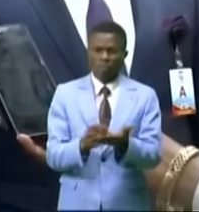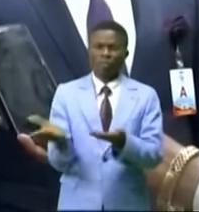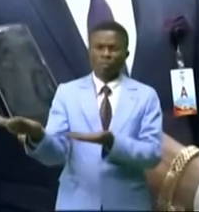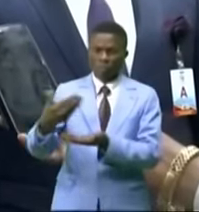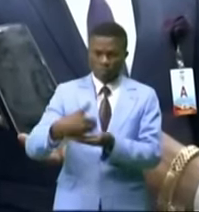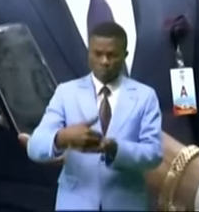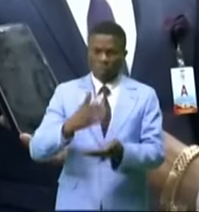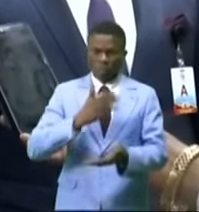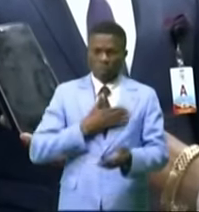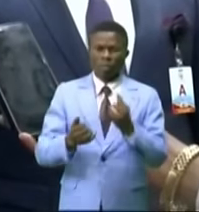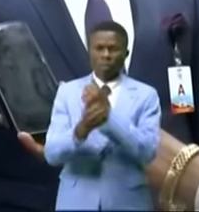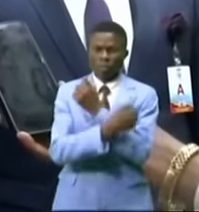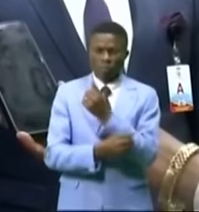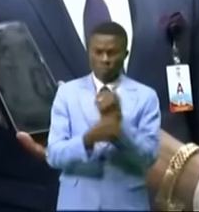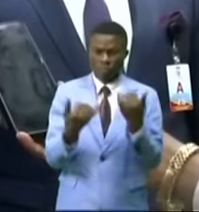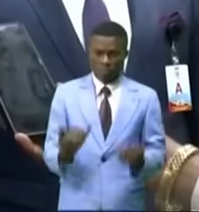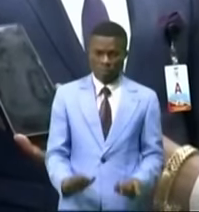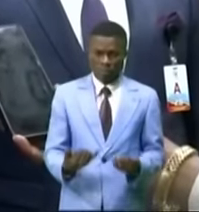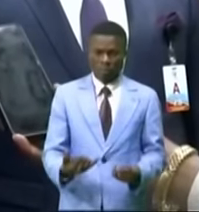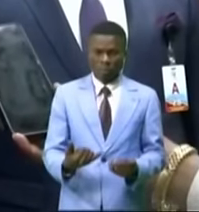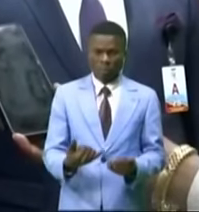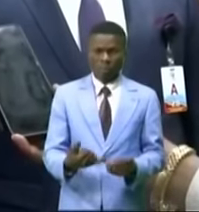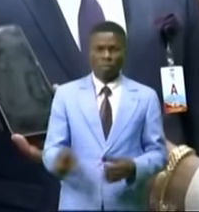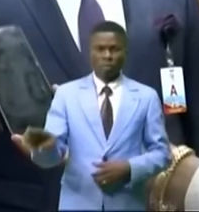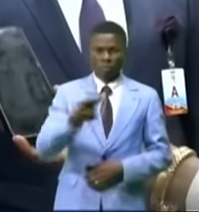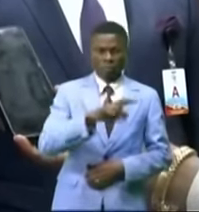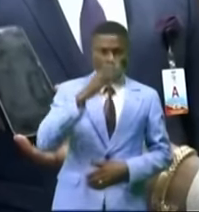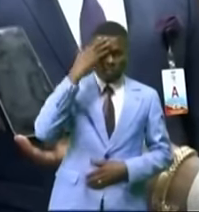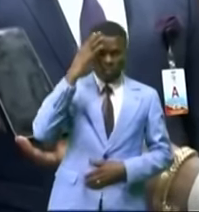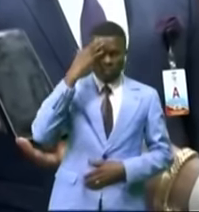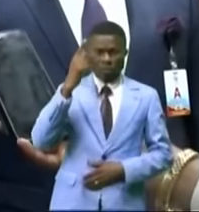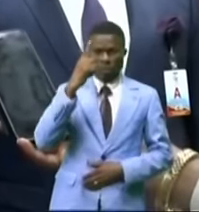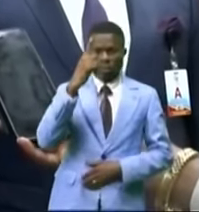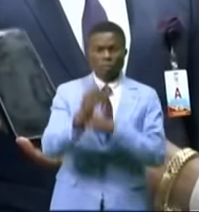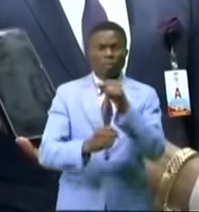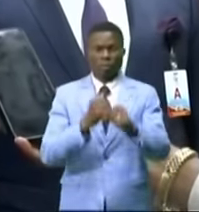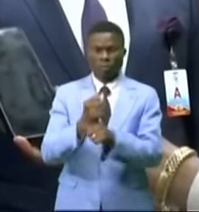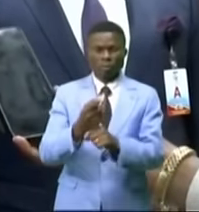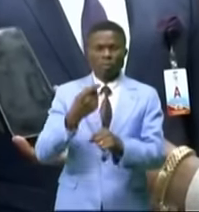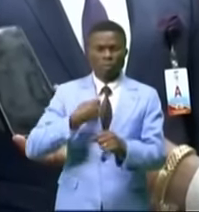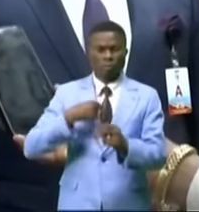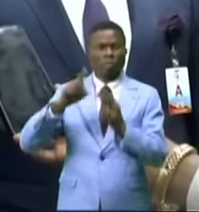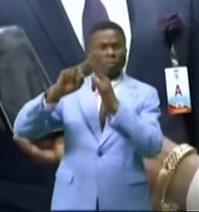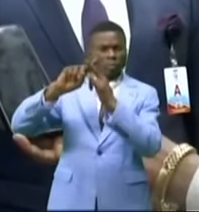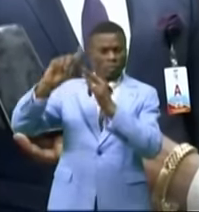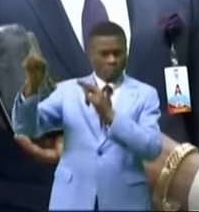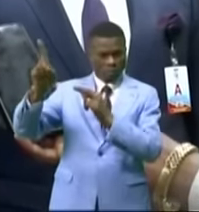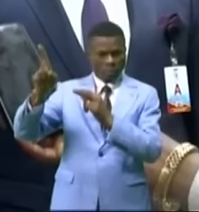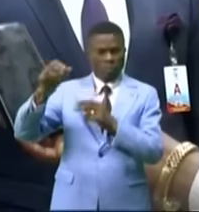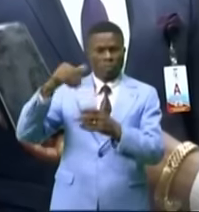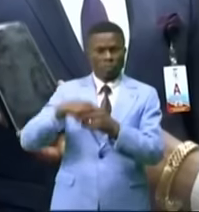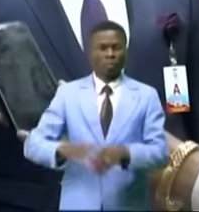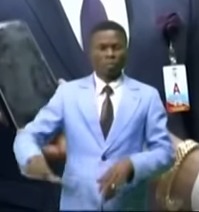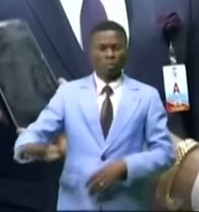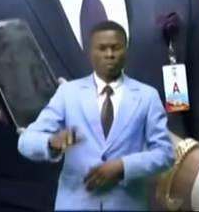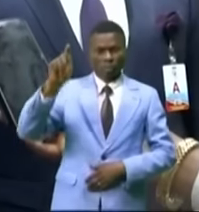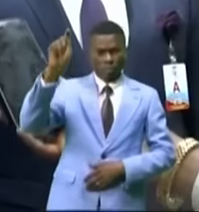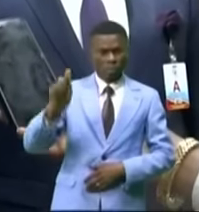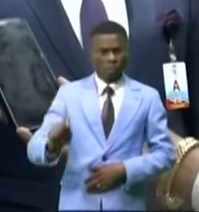au pays dès cet instant. Et vous savez très bien, c'est plus d'une année que nous avons quitté le